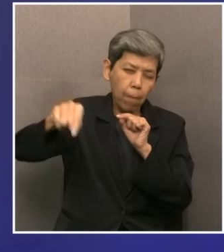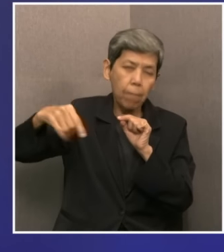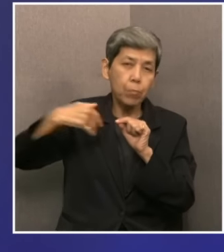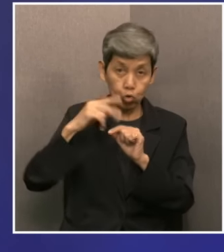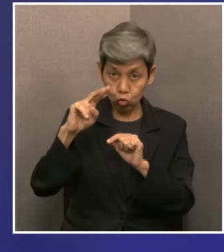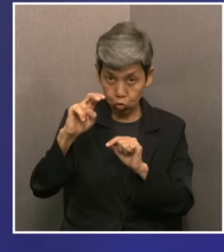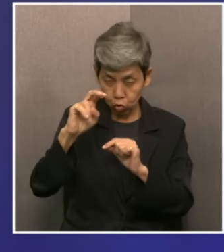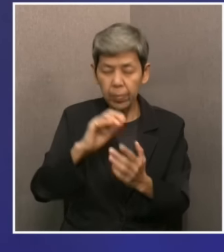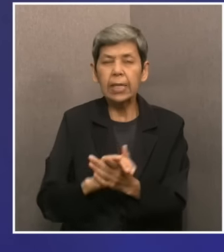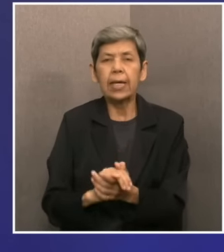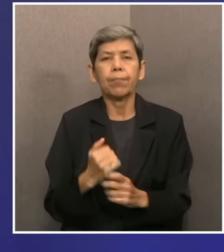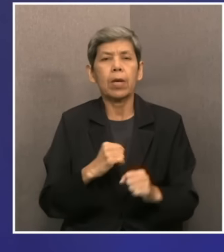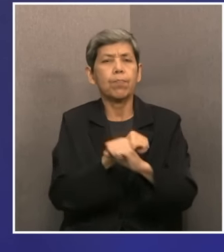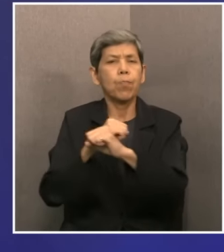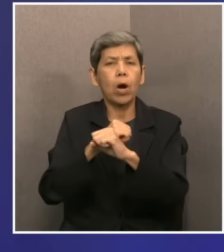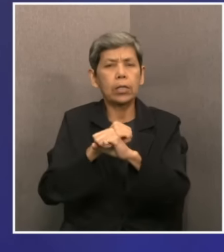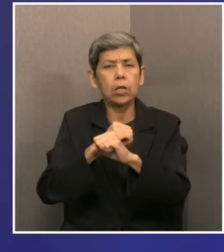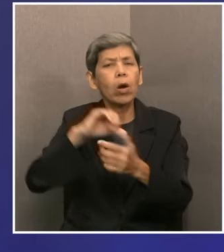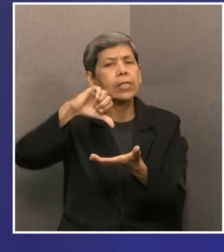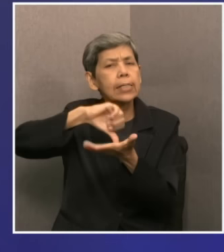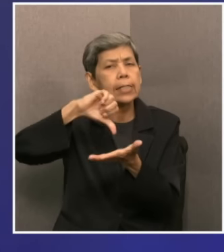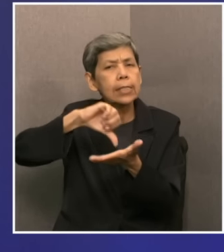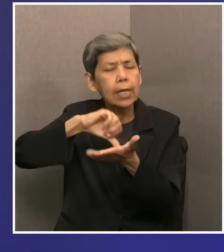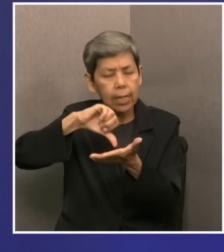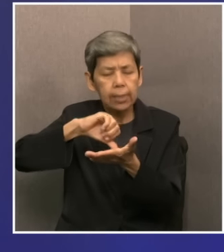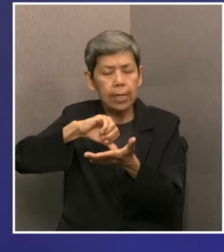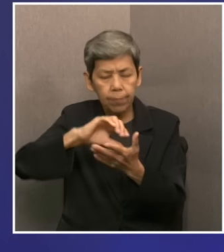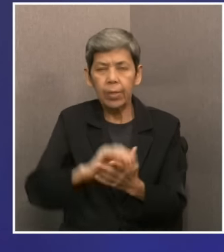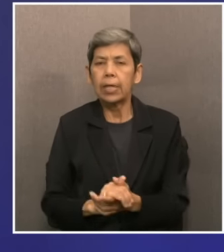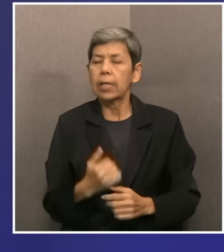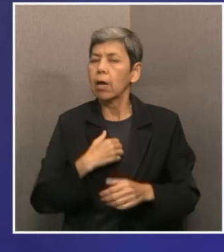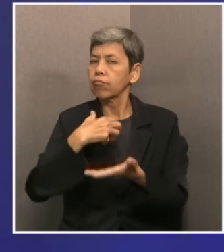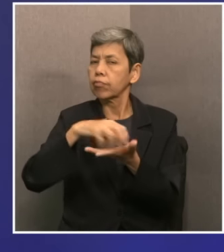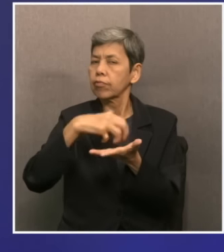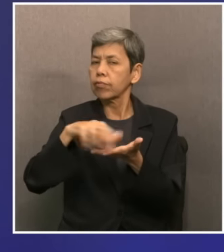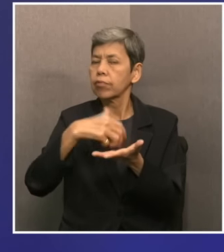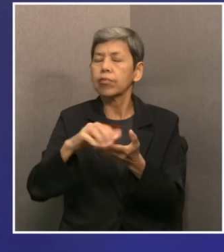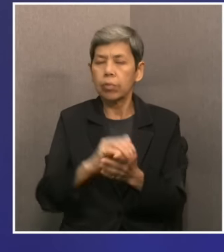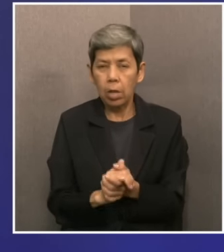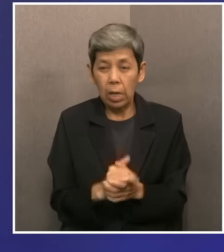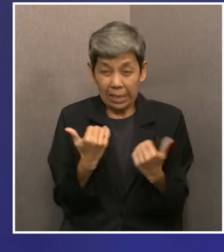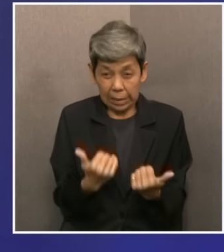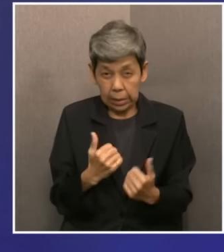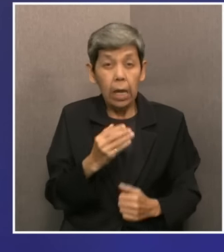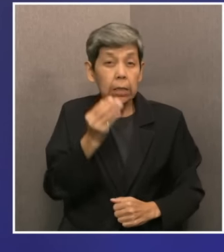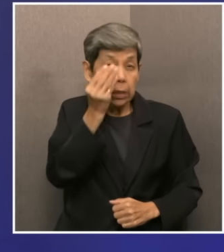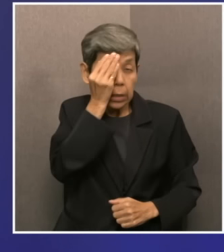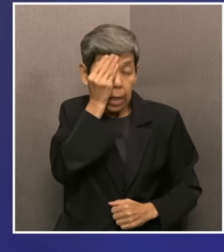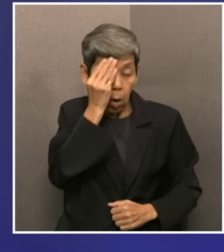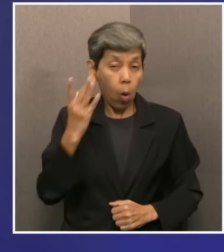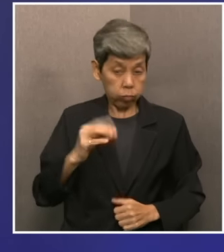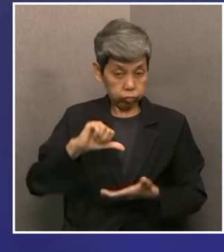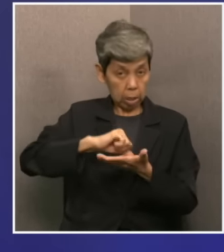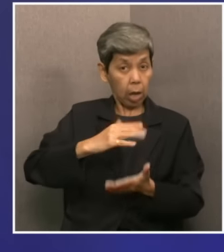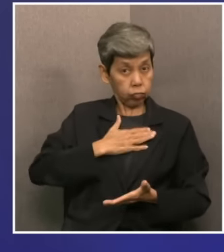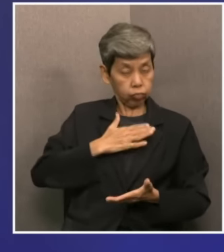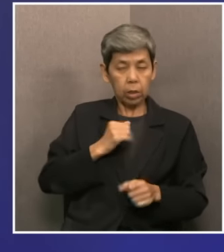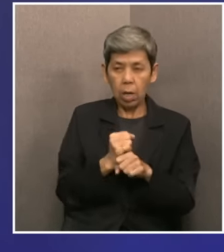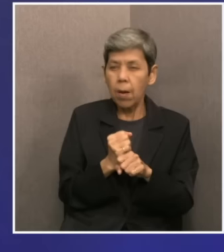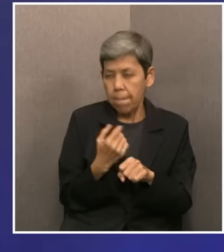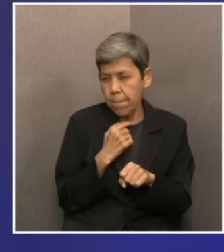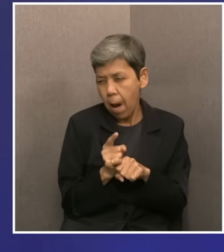านกองกำลังพิทักษ์การปฏิวัติอิหร่านหรือว่า IRGC ได้เปิดเผยว่าการโจมตีอิสราเอลเมื่อคืนนี้ได้มีการนำขีป